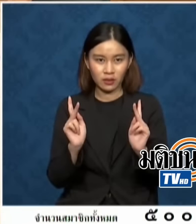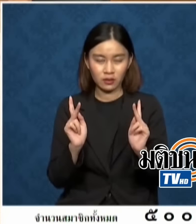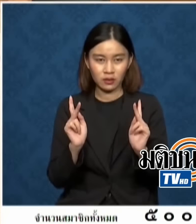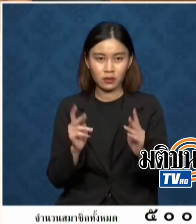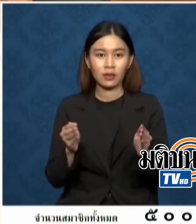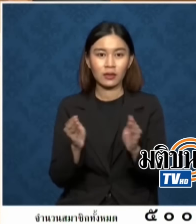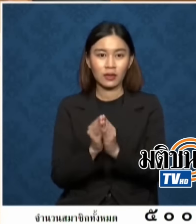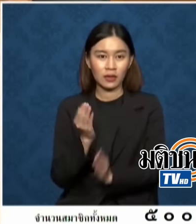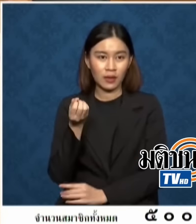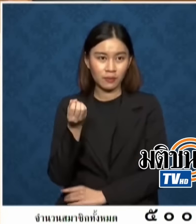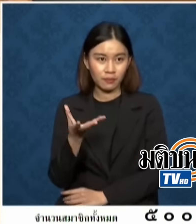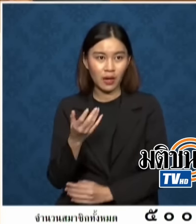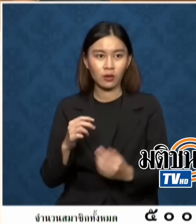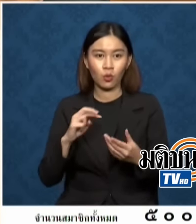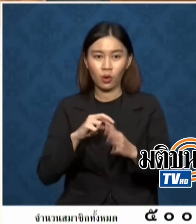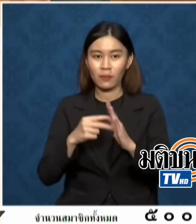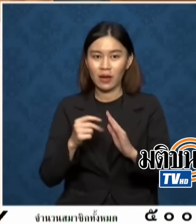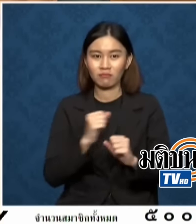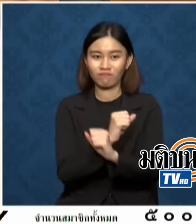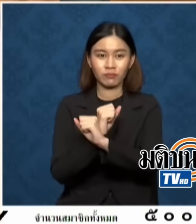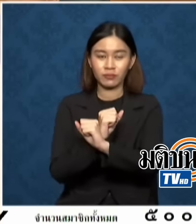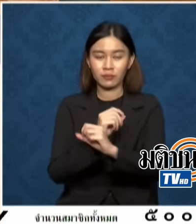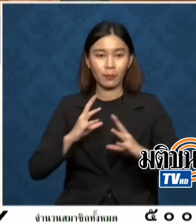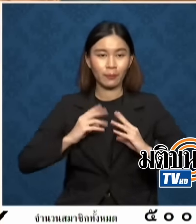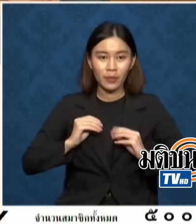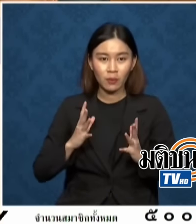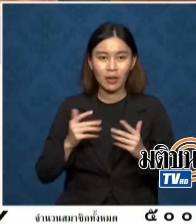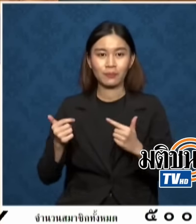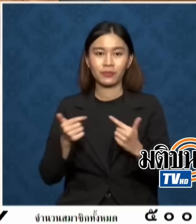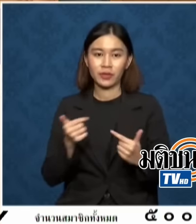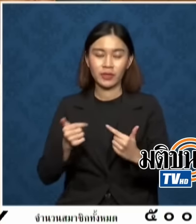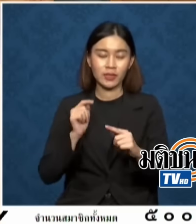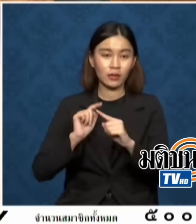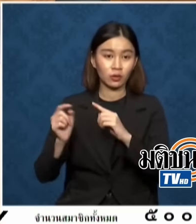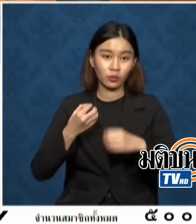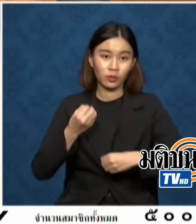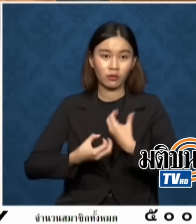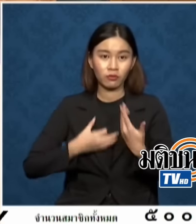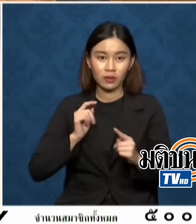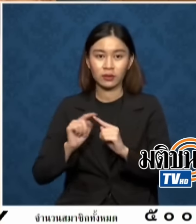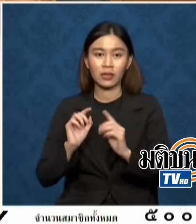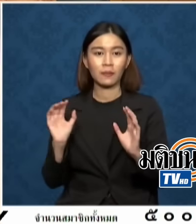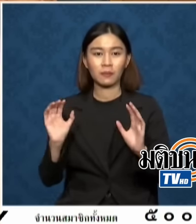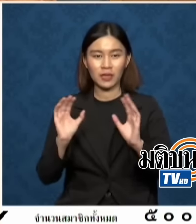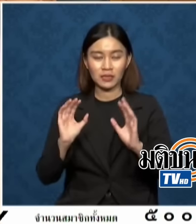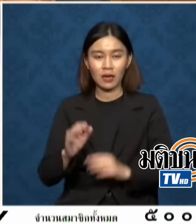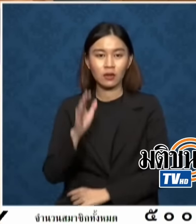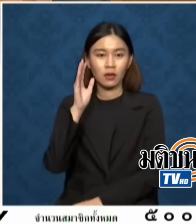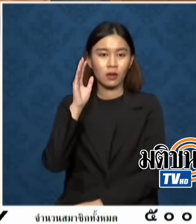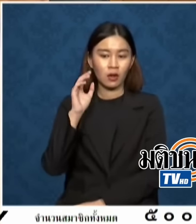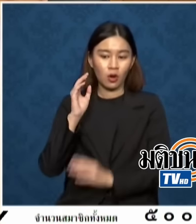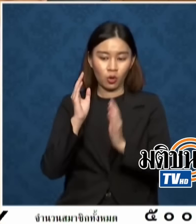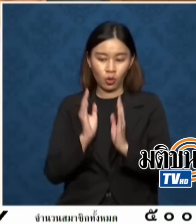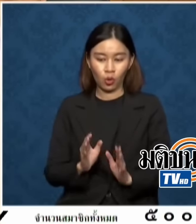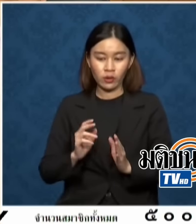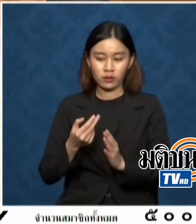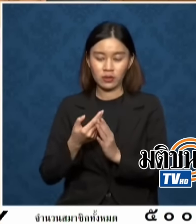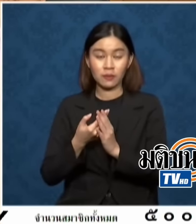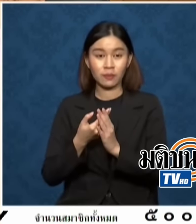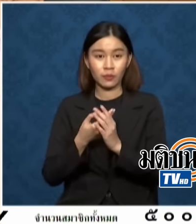เสียงข้างมากไม่ได้ต่อต้านหรือโต้แย้งกับความเห็นที่ว่าผู้ปกครองที่เป็นคู่รัก